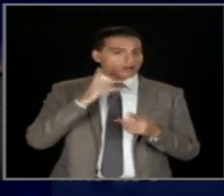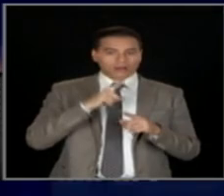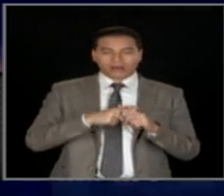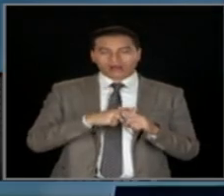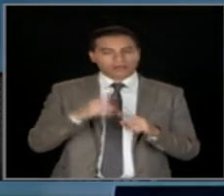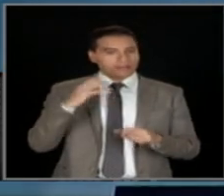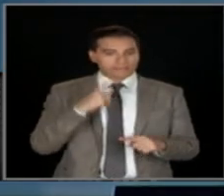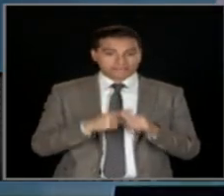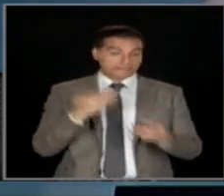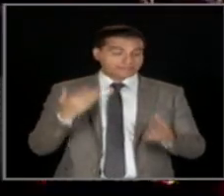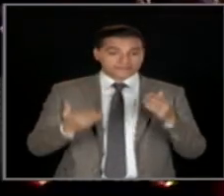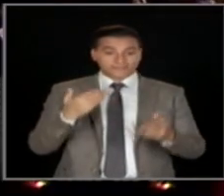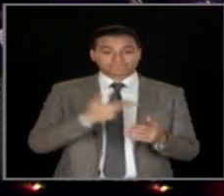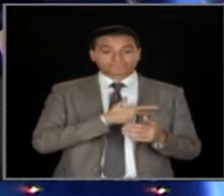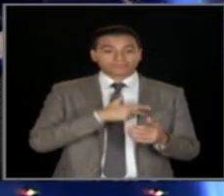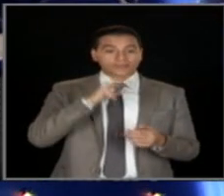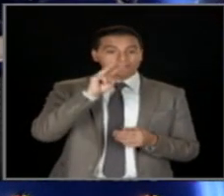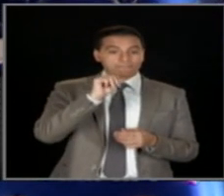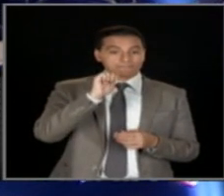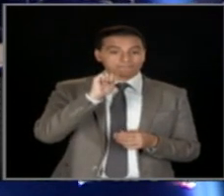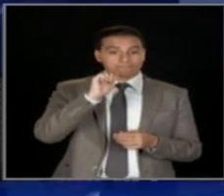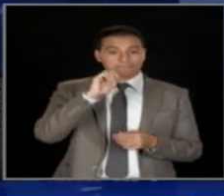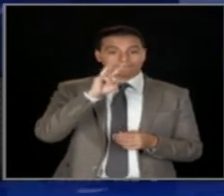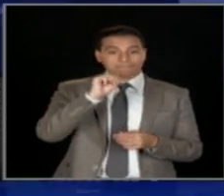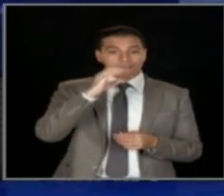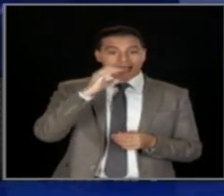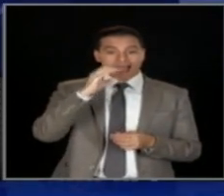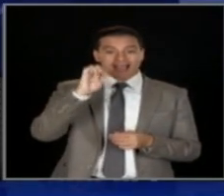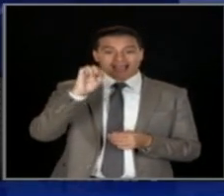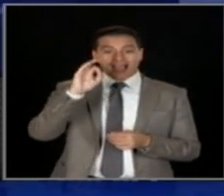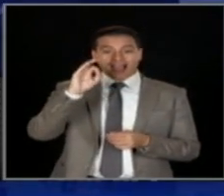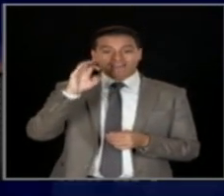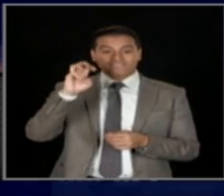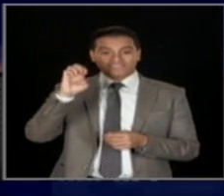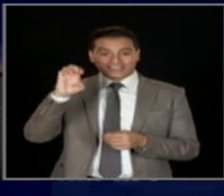اجابه خاطئه. مش مايكروسوفت، اشتريتها ب